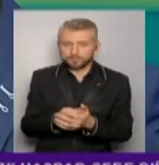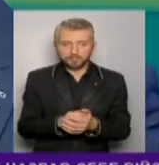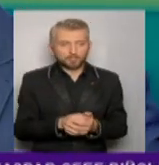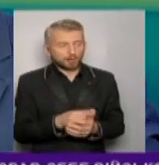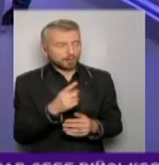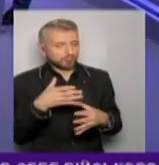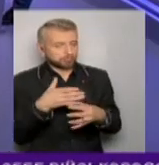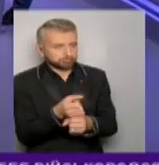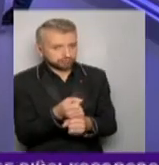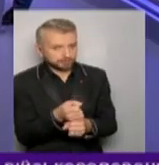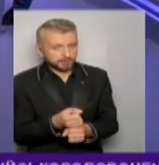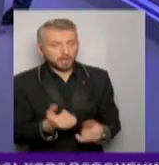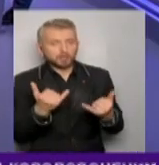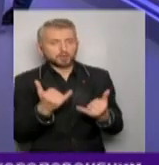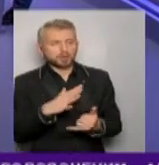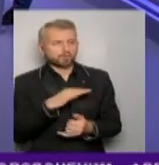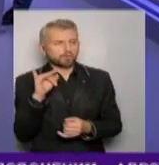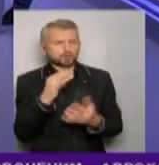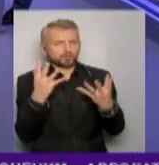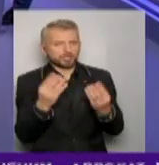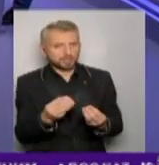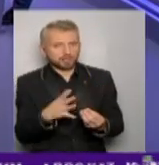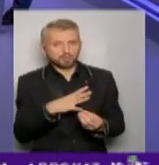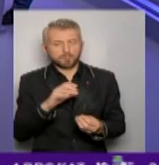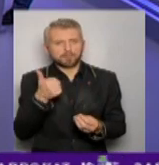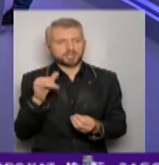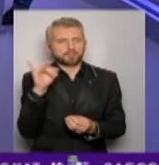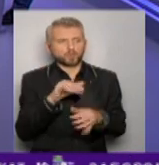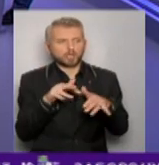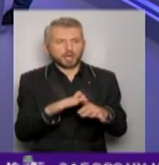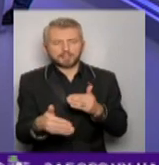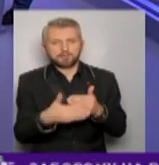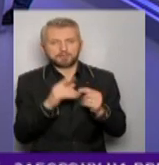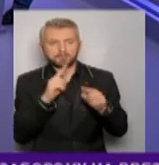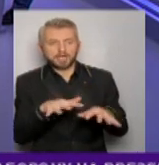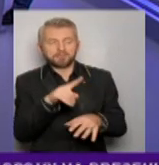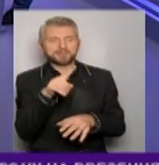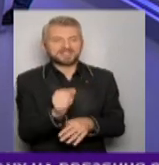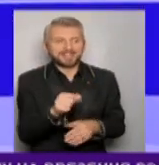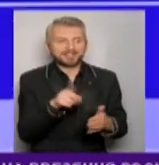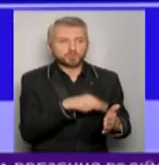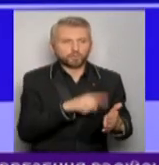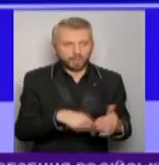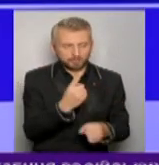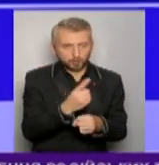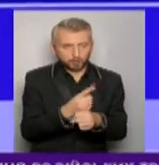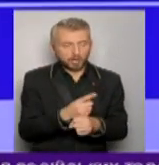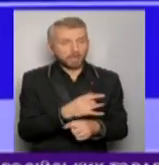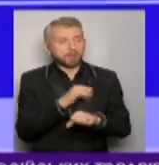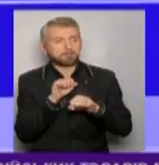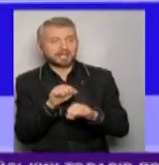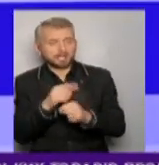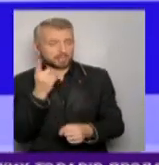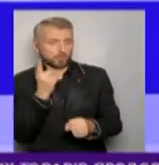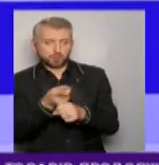словом. Сьогодні був історичний день в тому плані, що була перша в історії акція під парламентом за скасування мораторію. До речі, прихильники мораторію не прийшли. І я